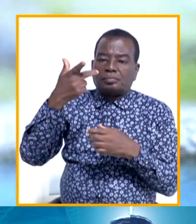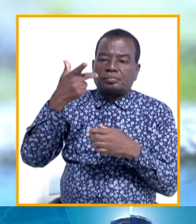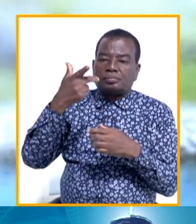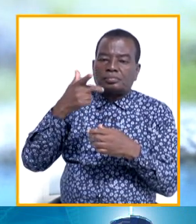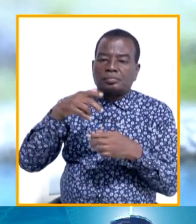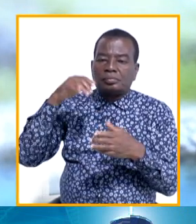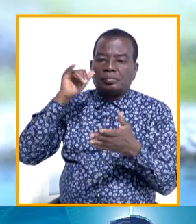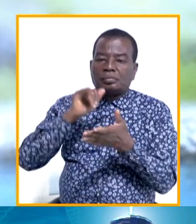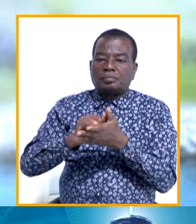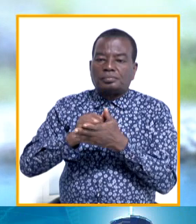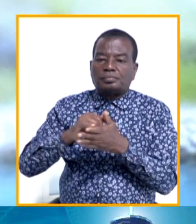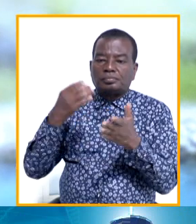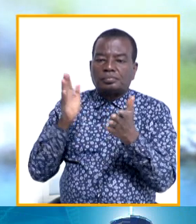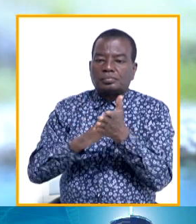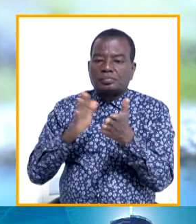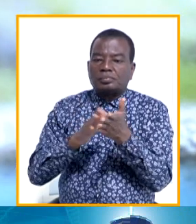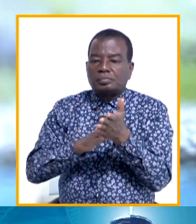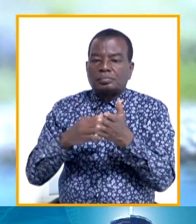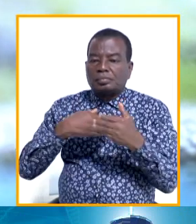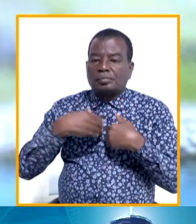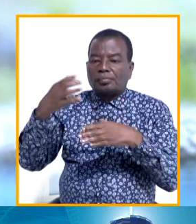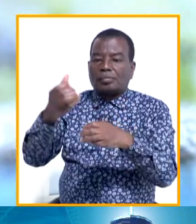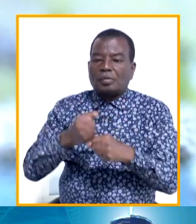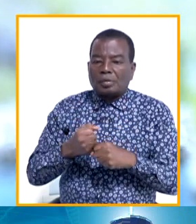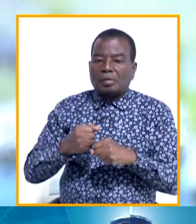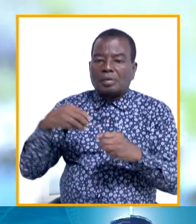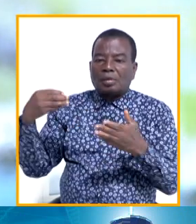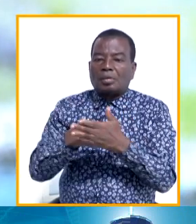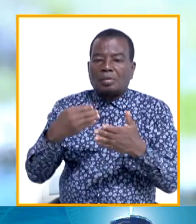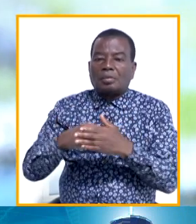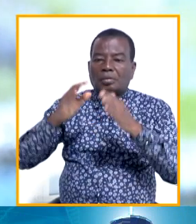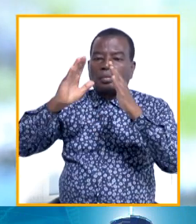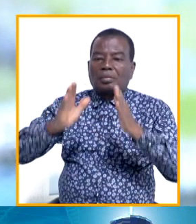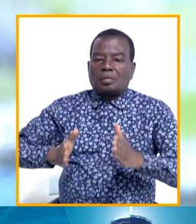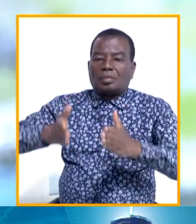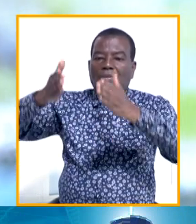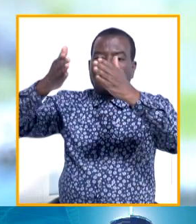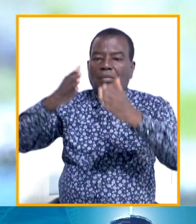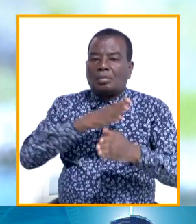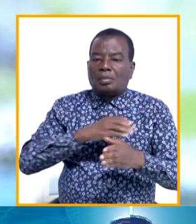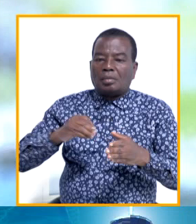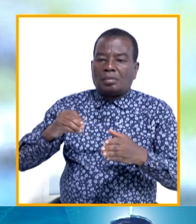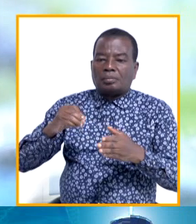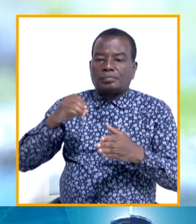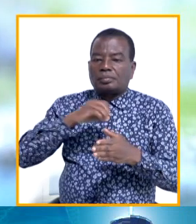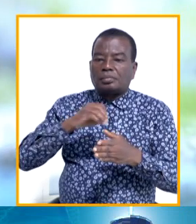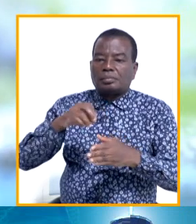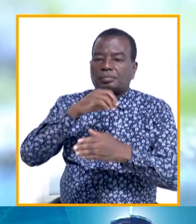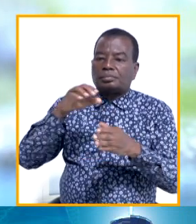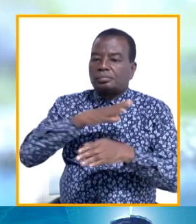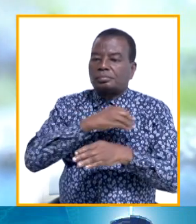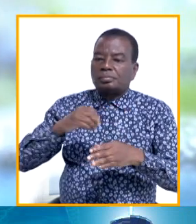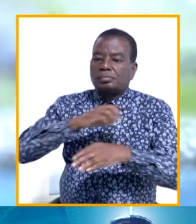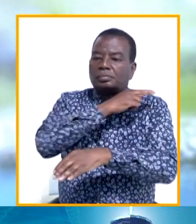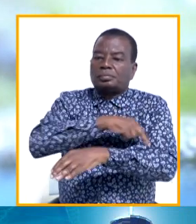nouveau bâtiment et un bloc administratif réalisé par le Conseil Régional du kabadougou le village a vu aussi son centre de santé rénové